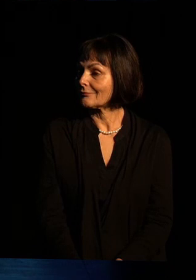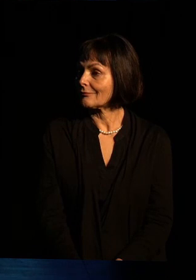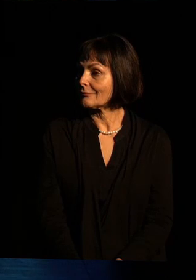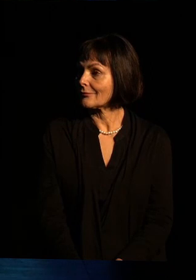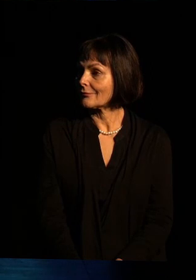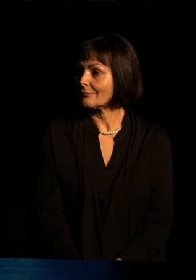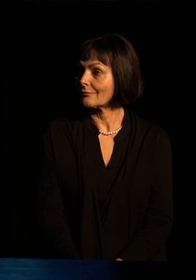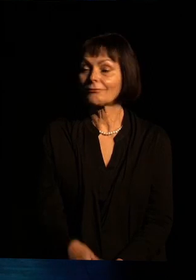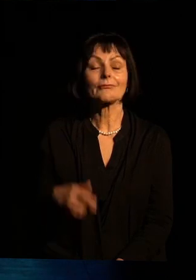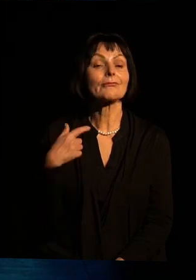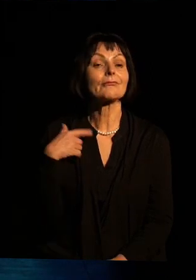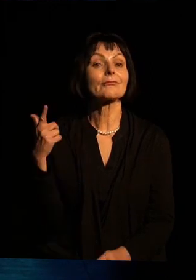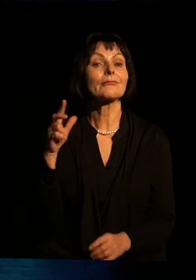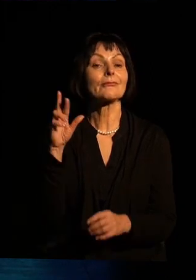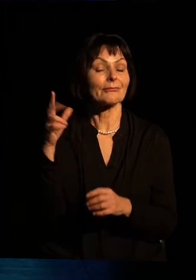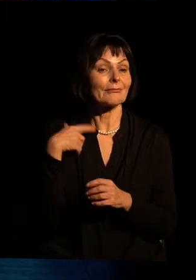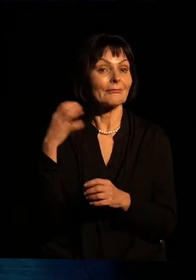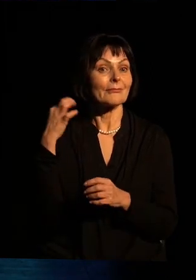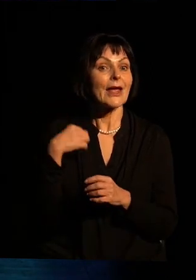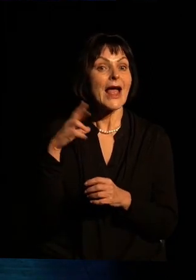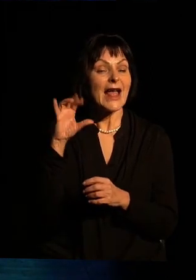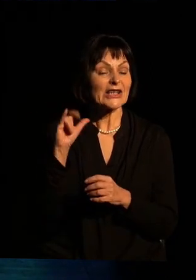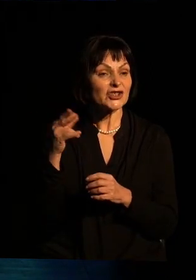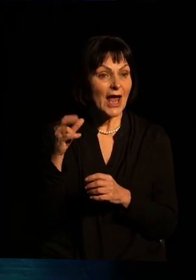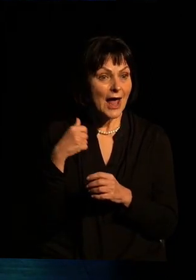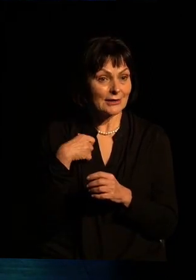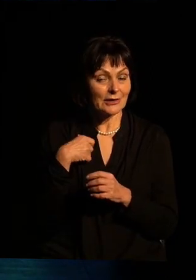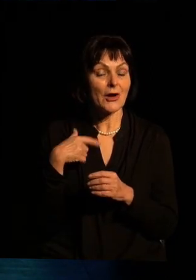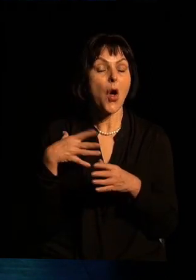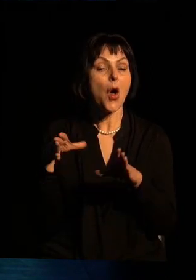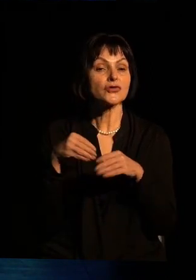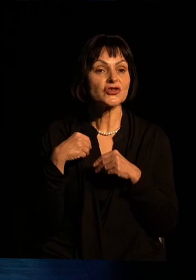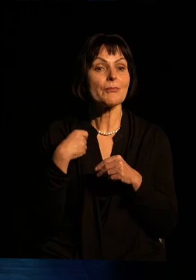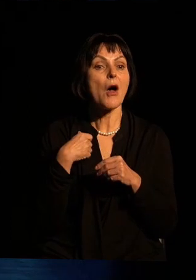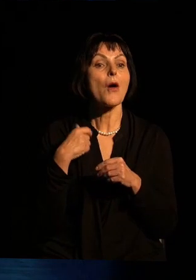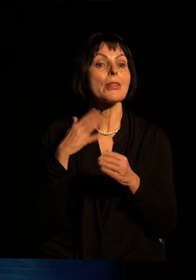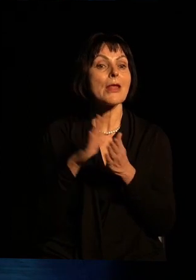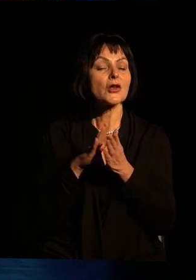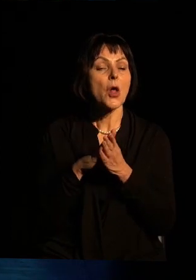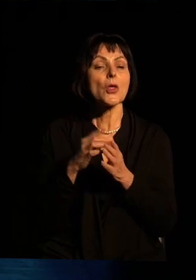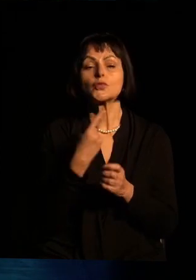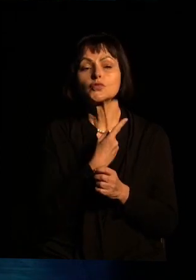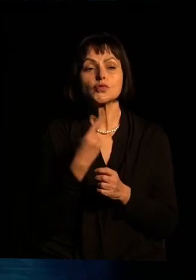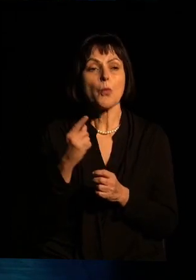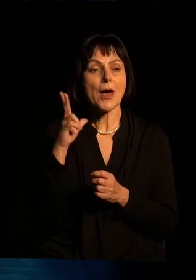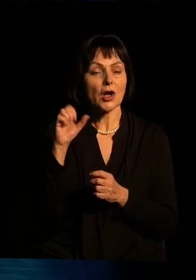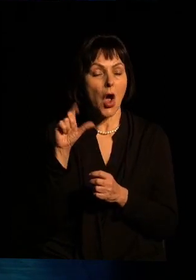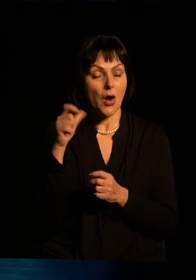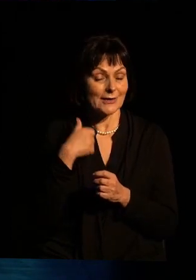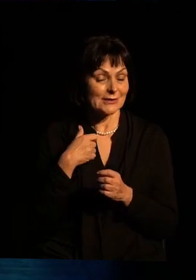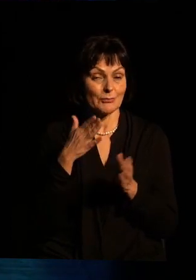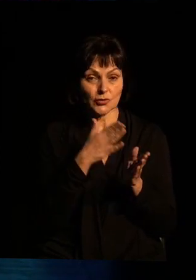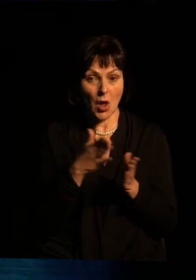Państwa, Ryszard otrzymał w ubiegłym roku taką bardzo prestiżową nagrodę Superkolosa. Ja wtedy, przygotowując